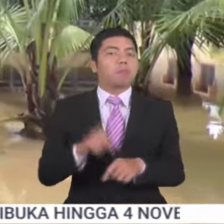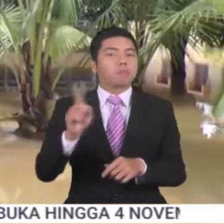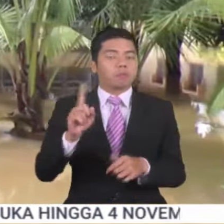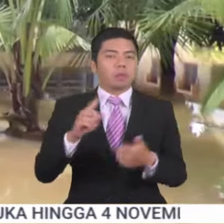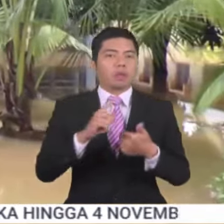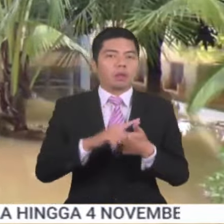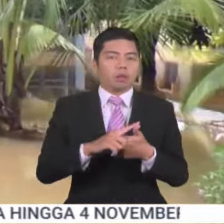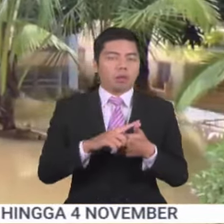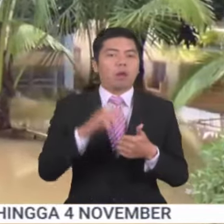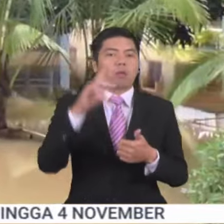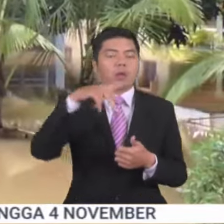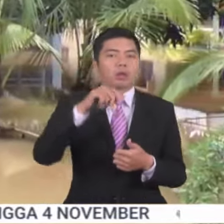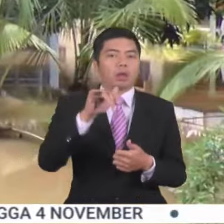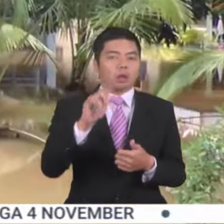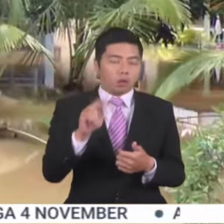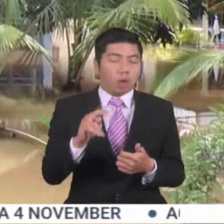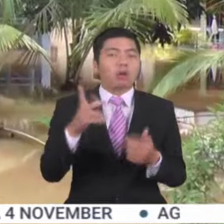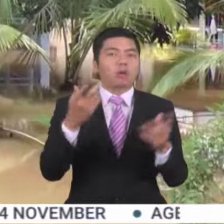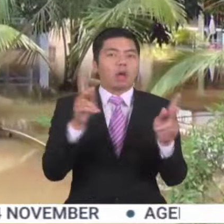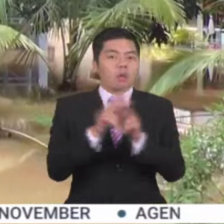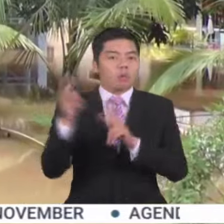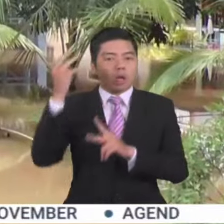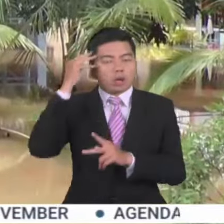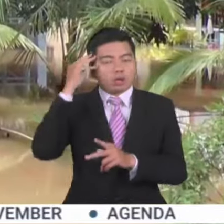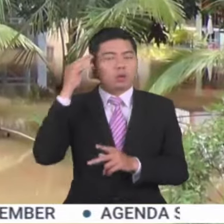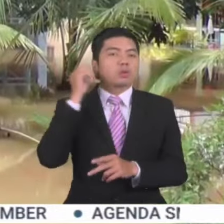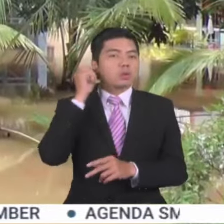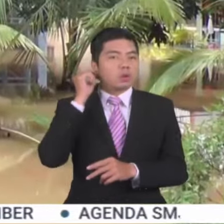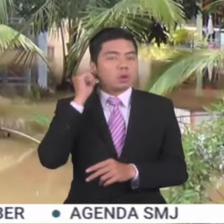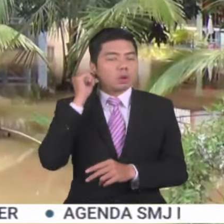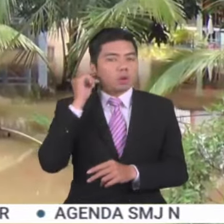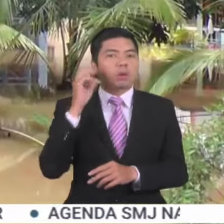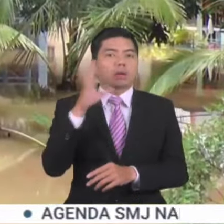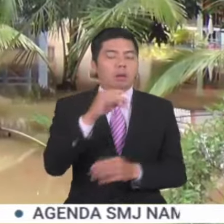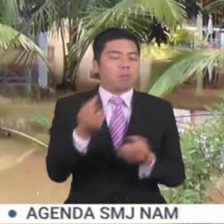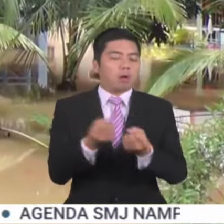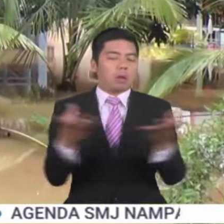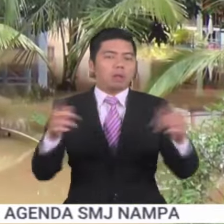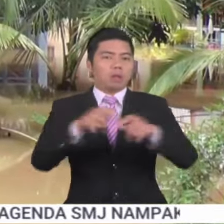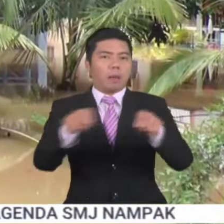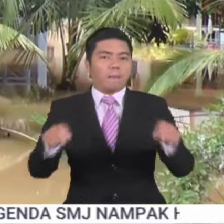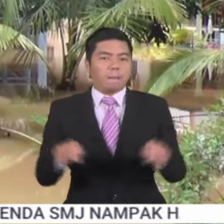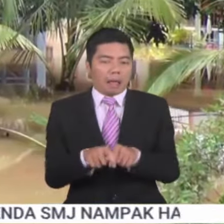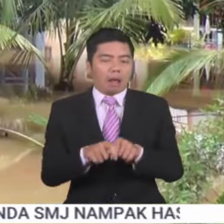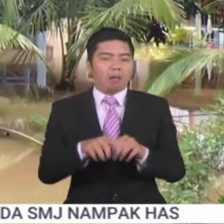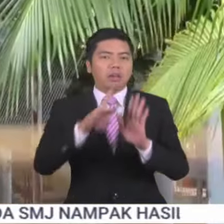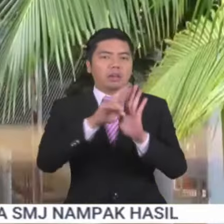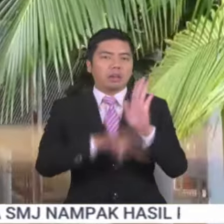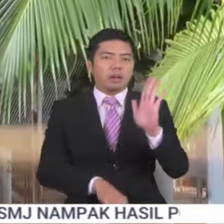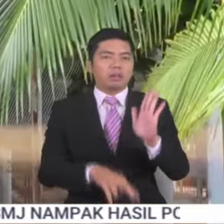ialah Paya Jaras, Kampung Melayu Subang, Merbau Sempak dan beberapa kawasan rendah.